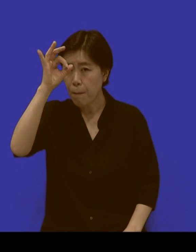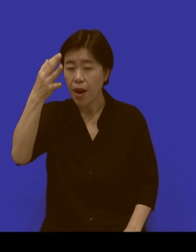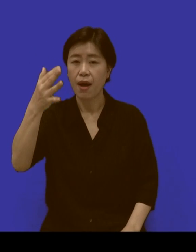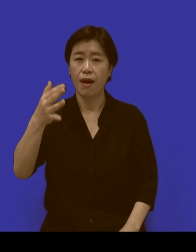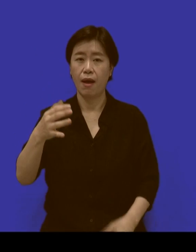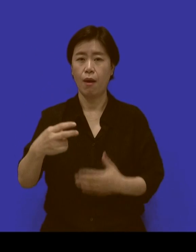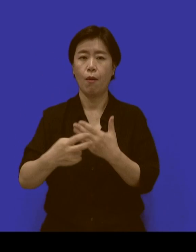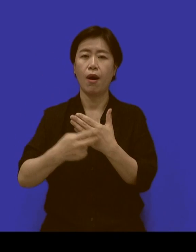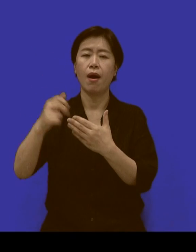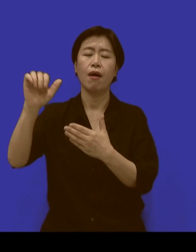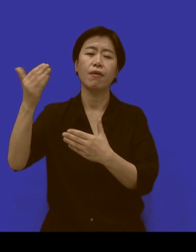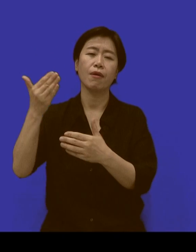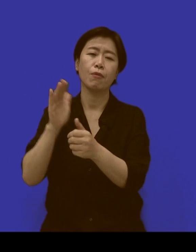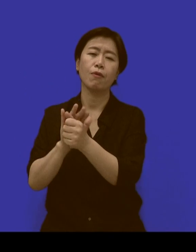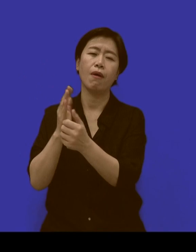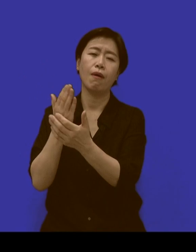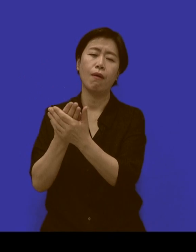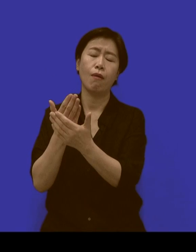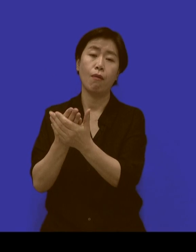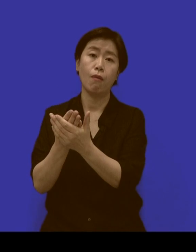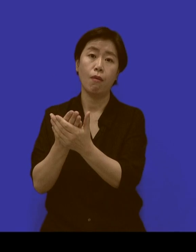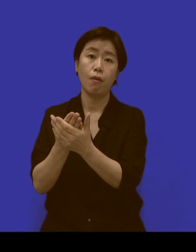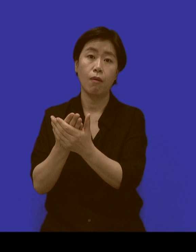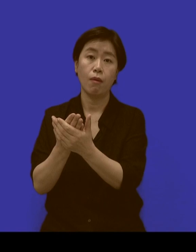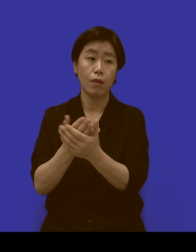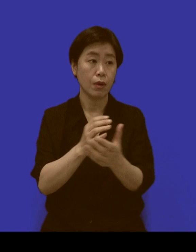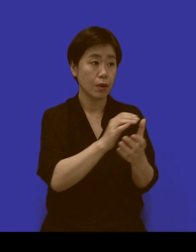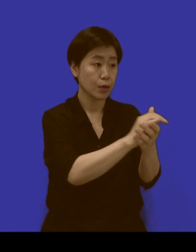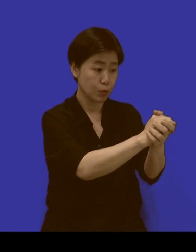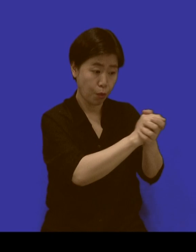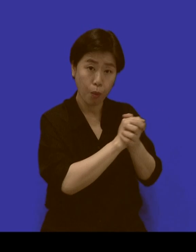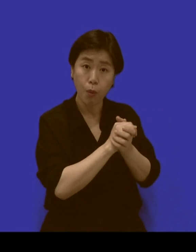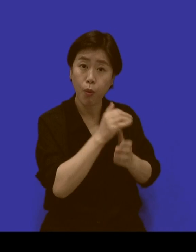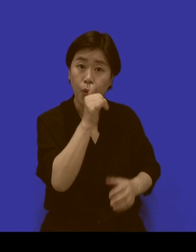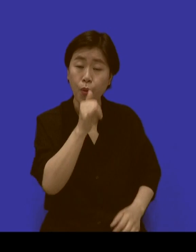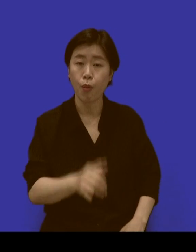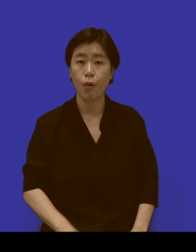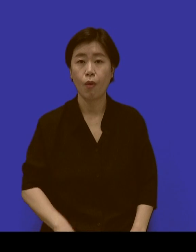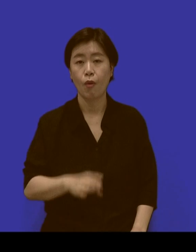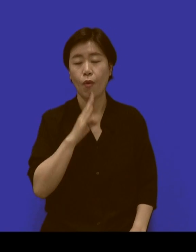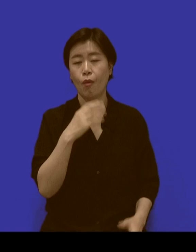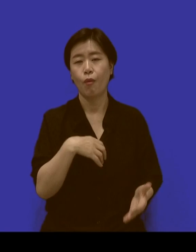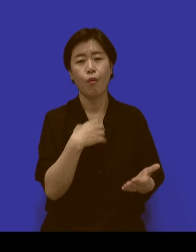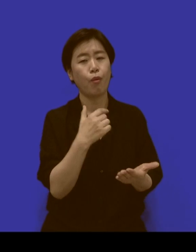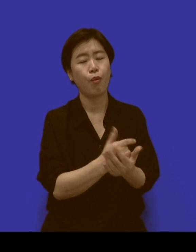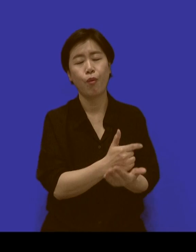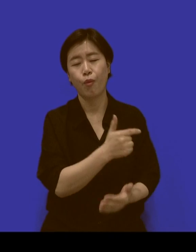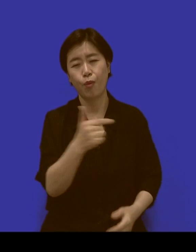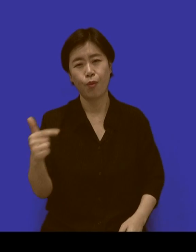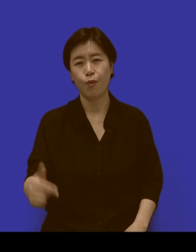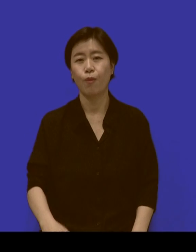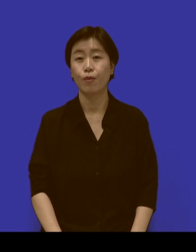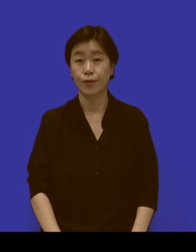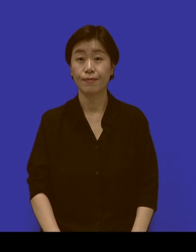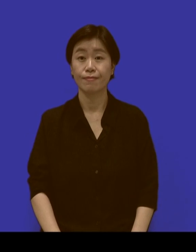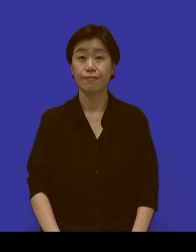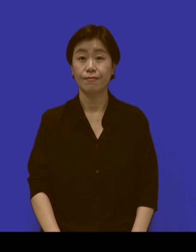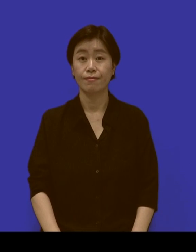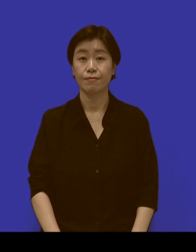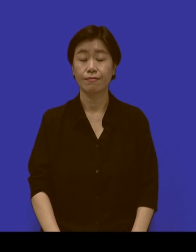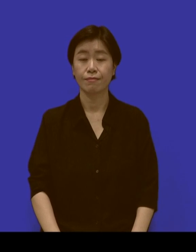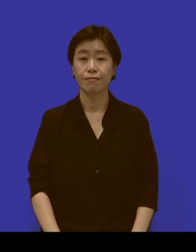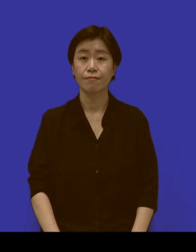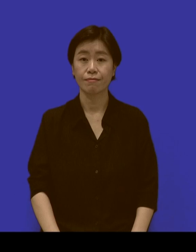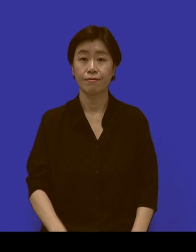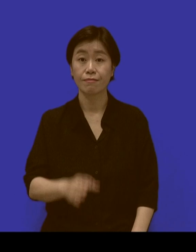라고 한참을 기도해 주시는 거예요. 어머나. 그 기도를 제가 받았어요. 감동받으셨겠다. 정말 감동적이었어요. 예. 네. 네. 어.